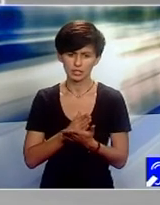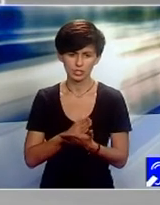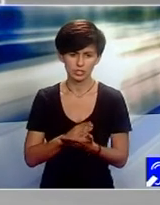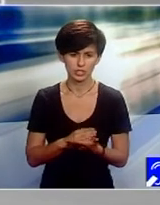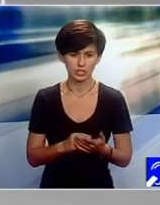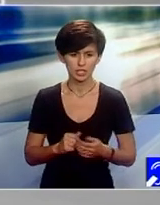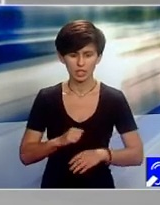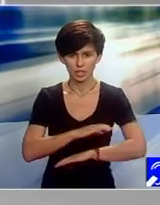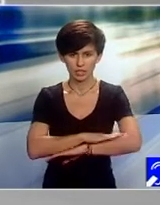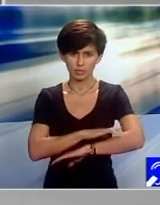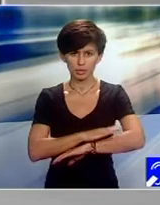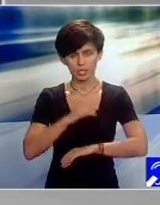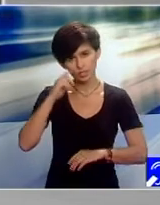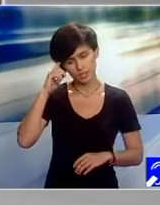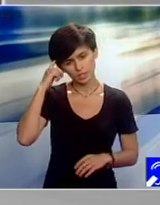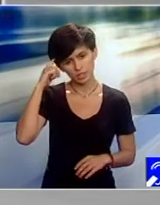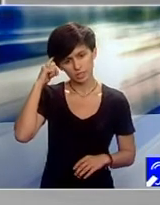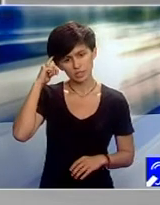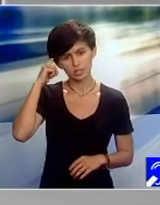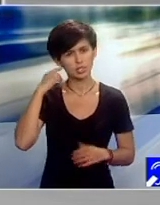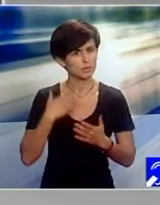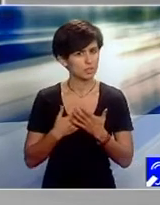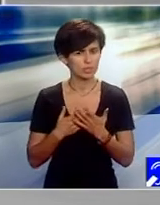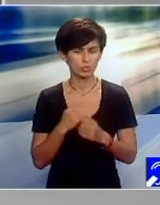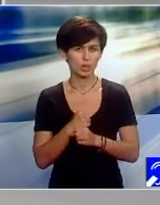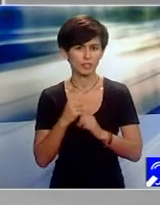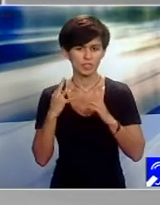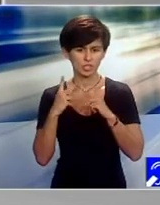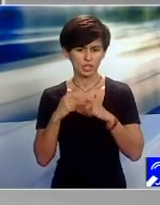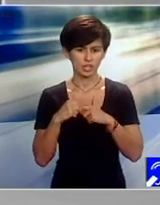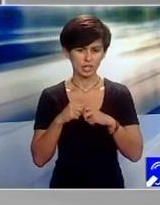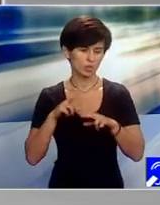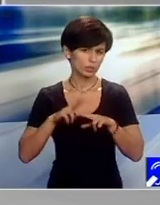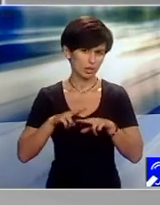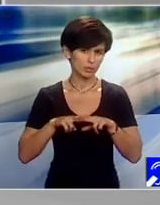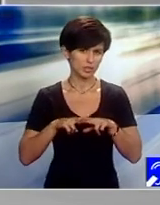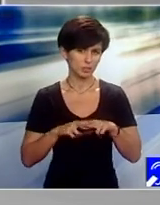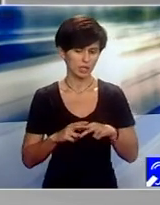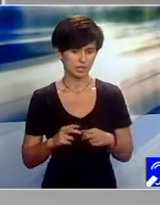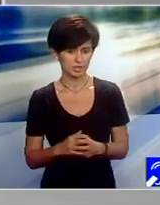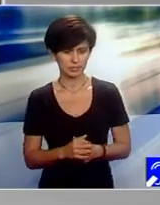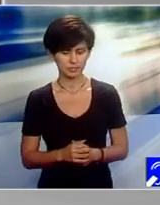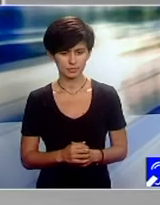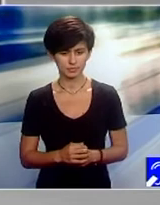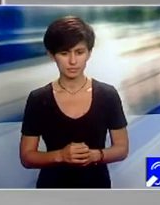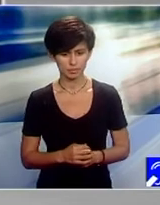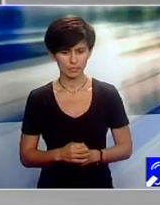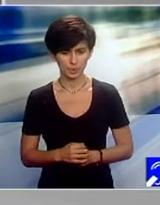pierderea judecăților precum a efectua calculul, matematic în primul rând,